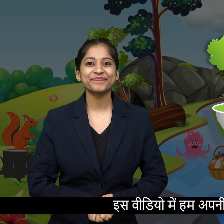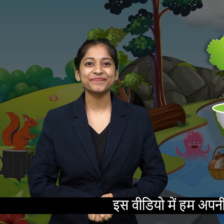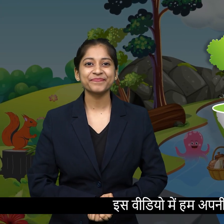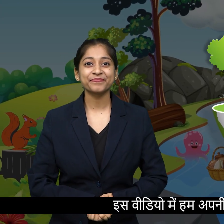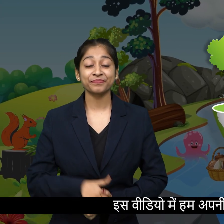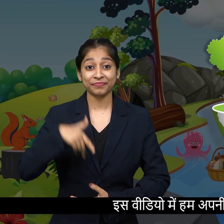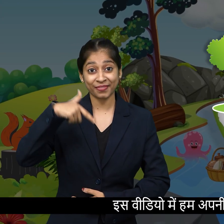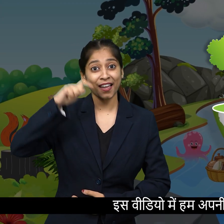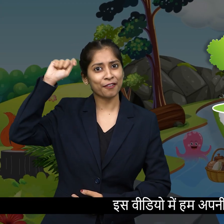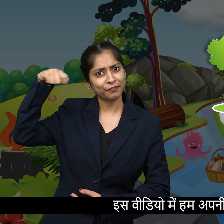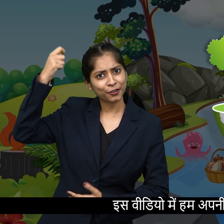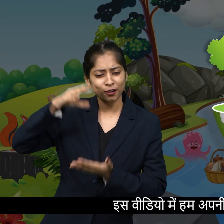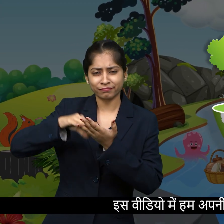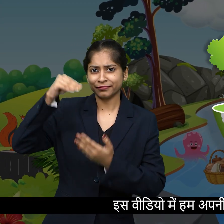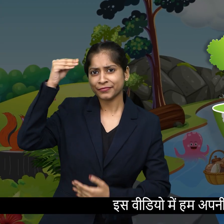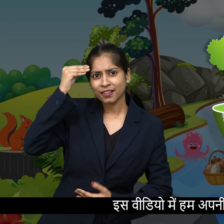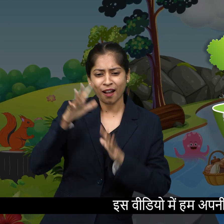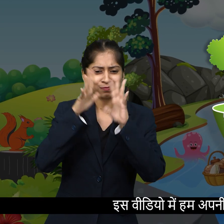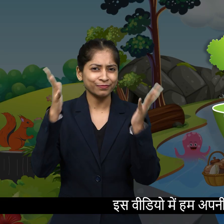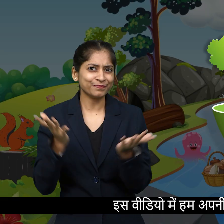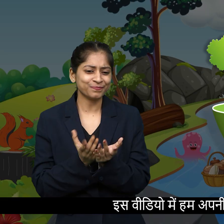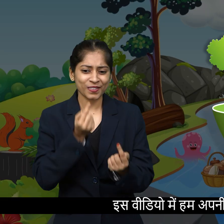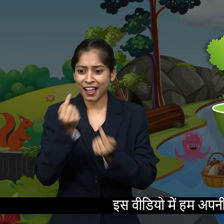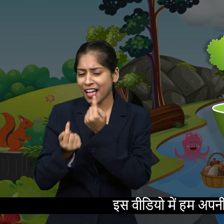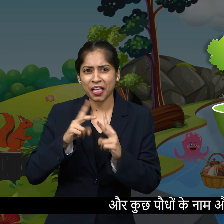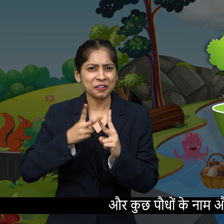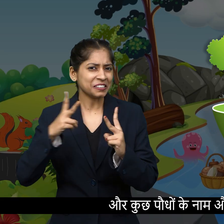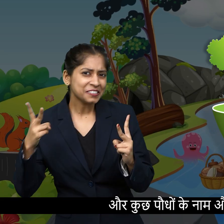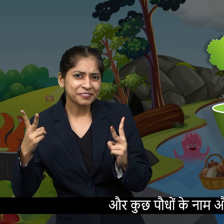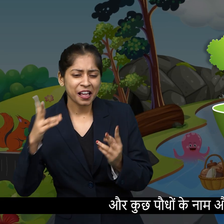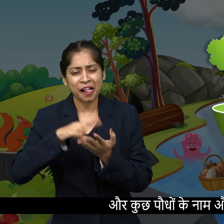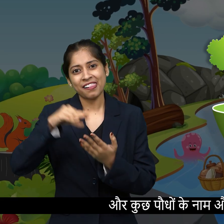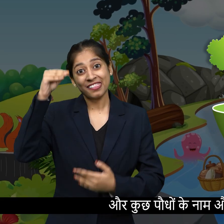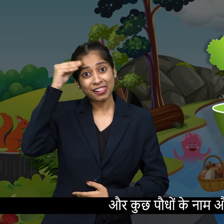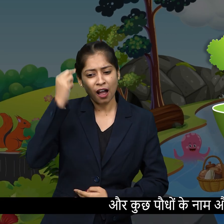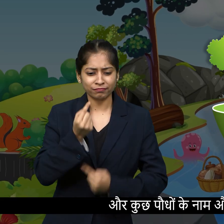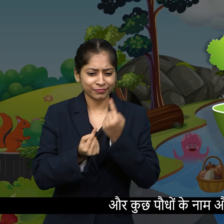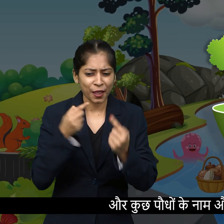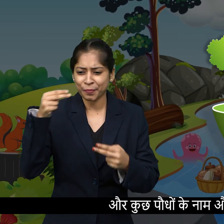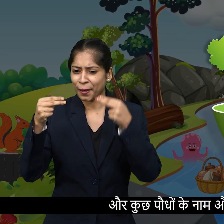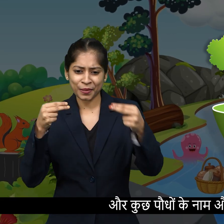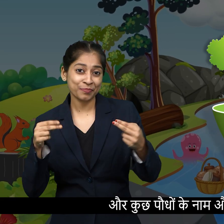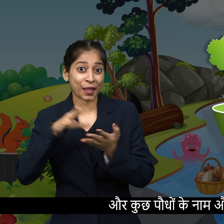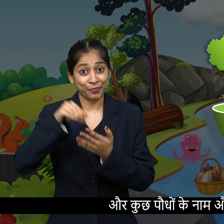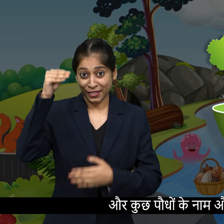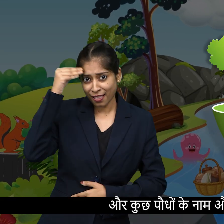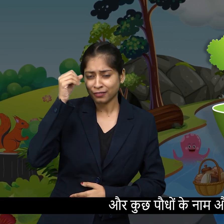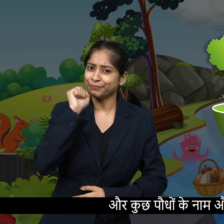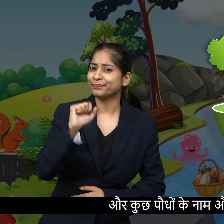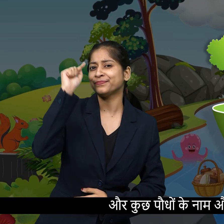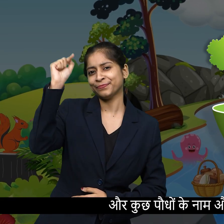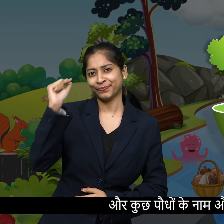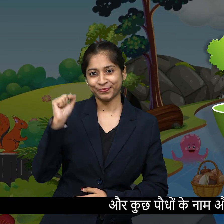इस वीडियो में हम अपनी पृथ्वी पर विभिन्न पौधों को देखेंगे और कुछ पौधों के नाम और उनकी विशेषताओं को